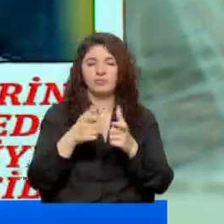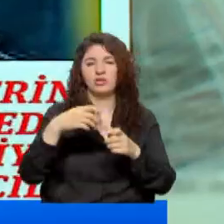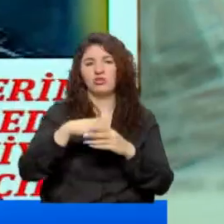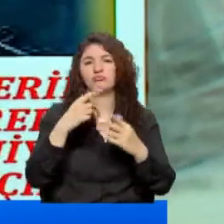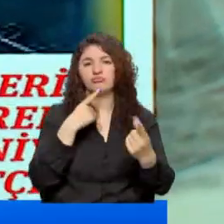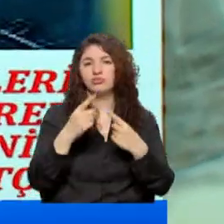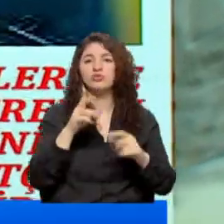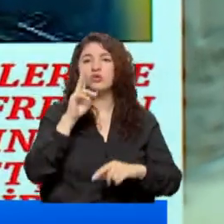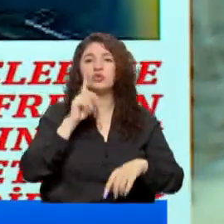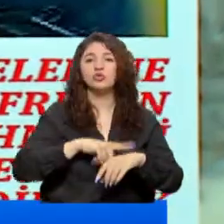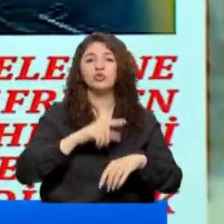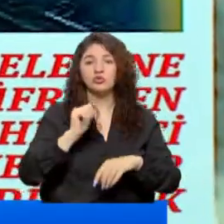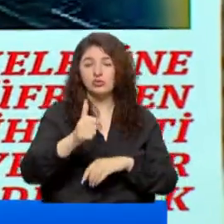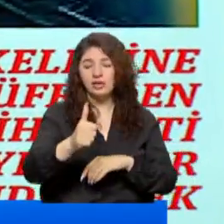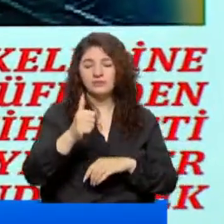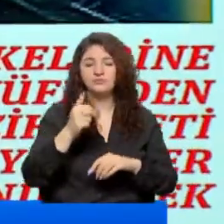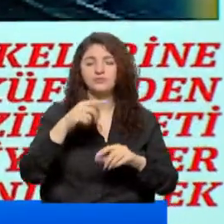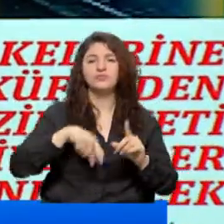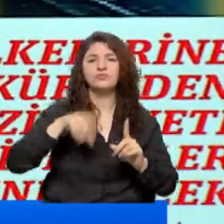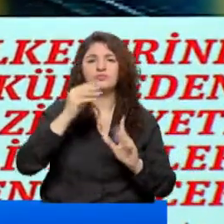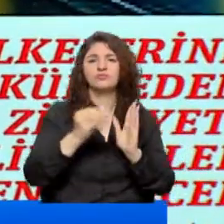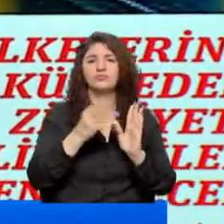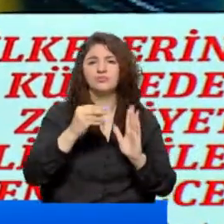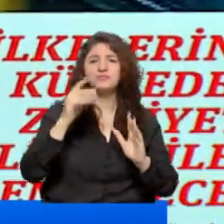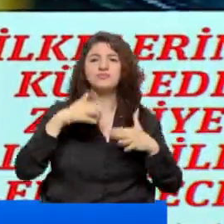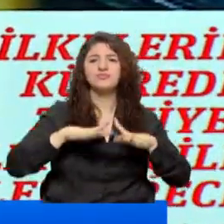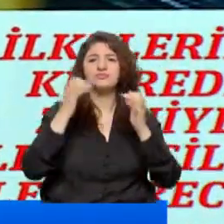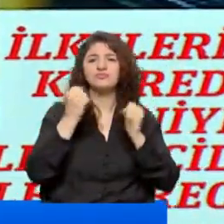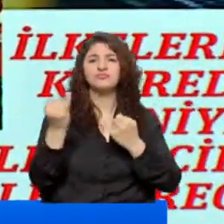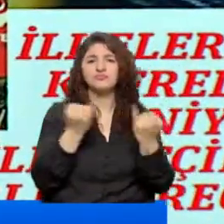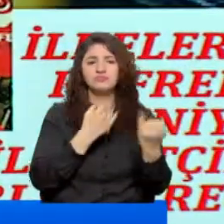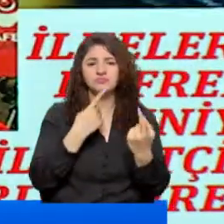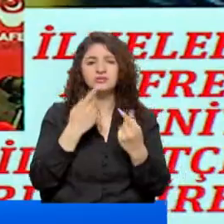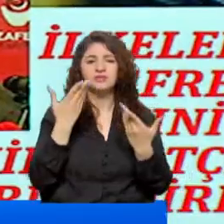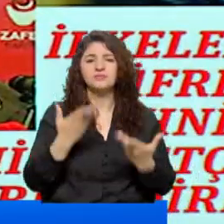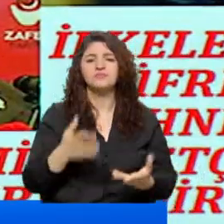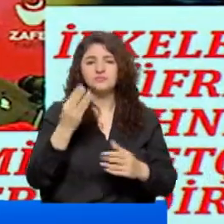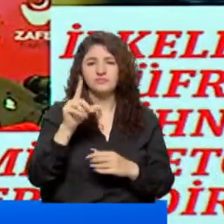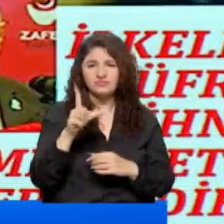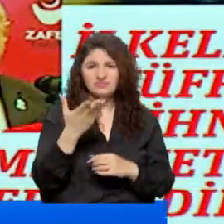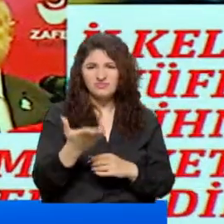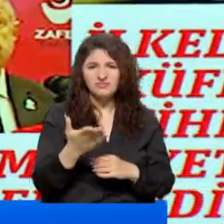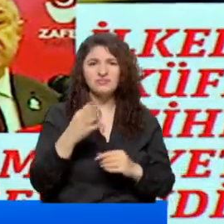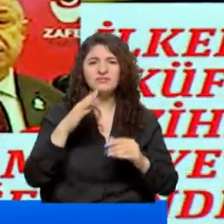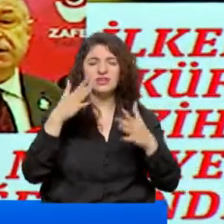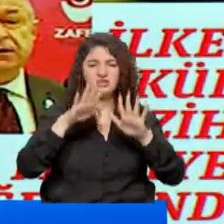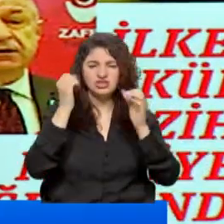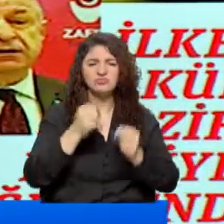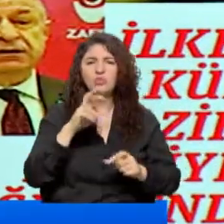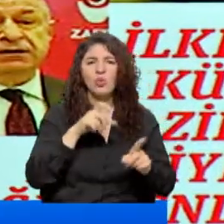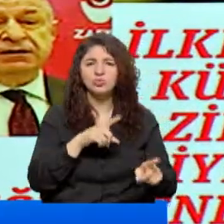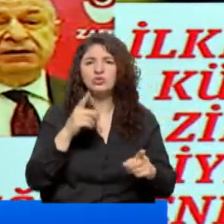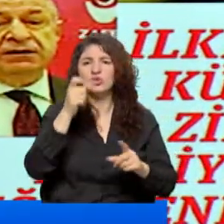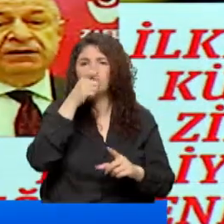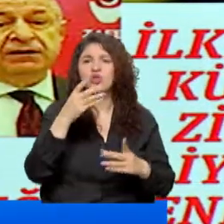son günlerde ülke gündeminde yer bulan mülteci tartışmalarına değinen ve kabul edilmelidir ki sığınmacı meselesi